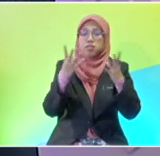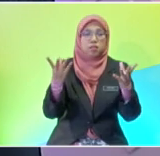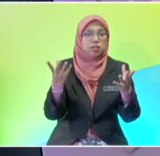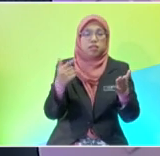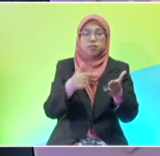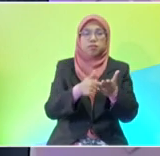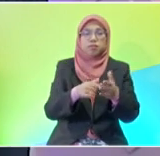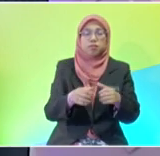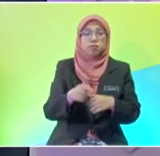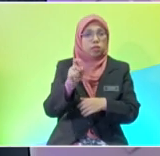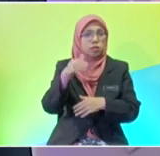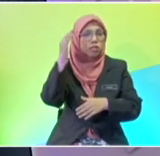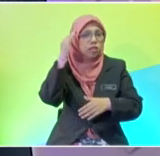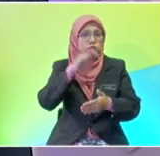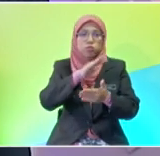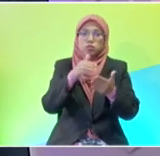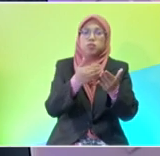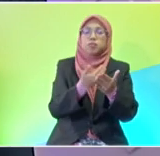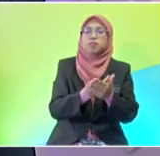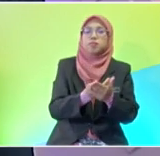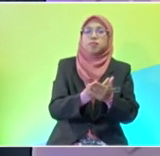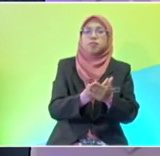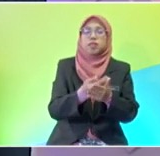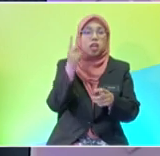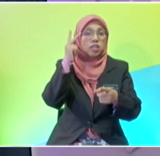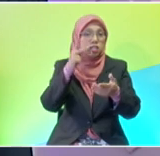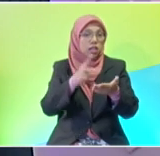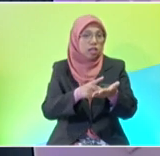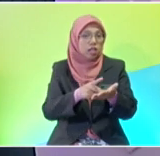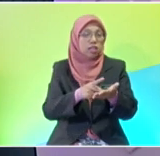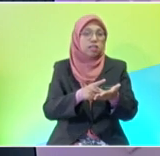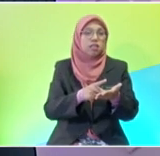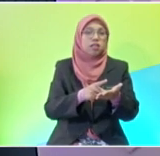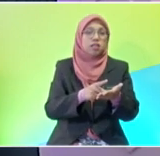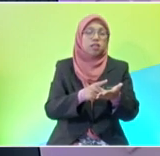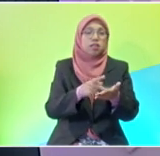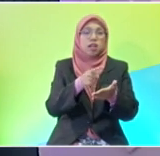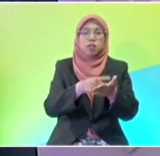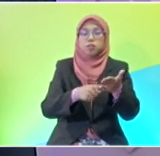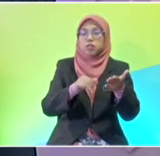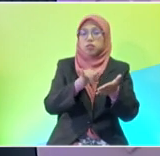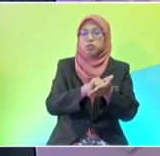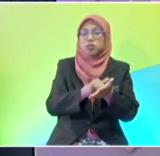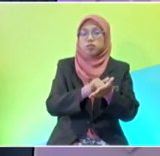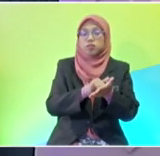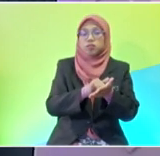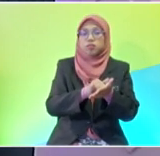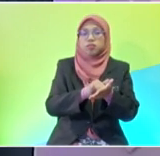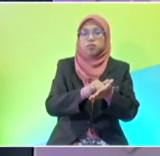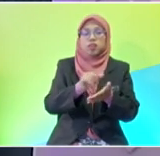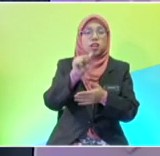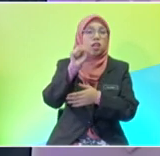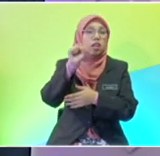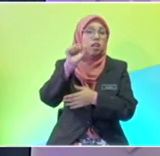Apa itu belanja kita kenal ciri-cirinya Oke kita kenal dia kita